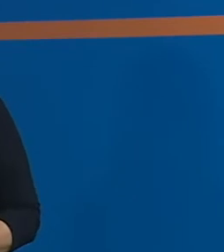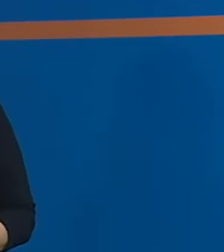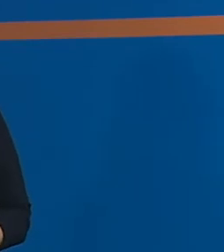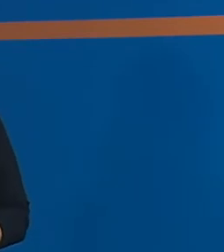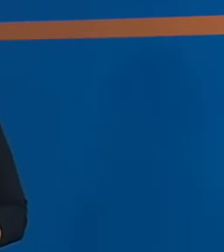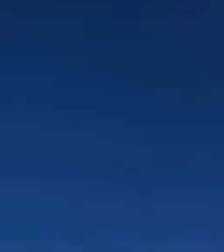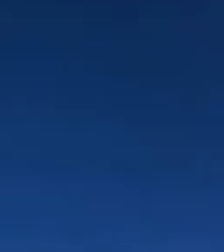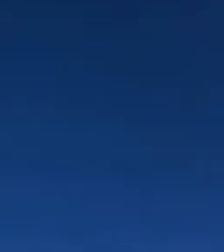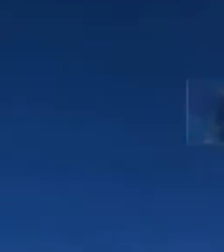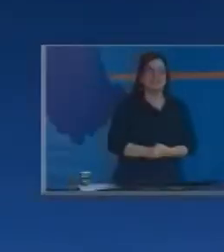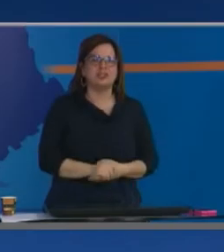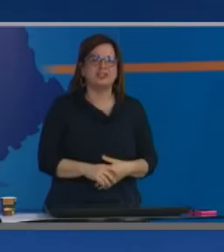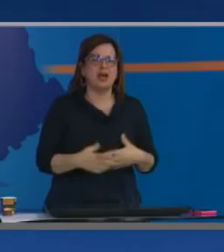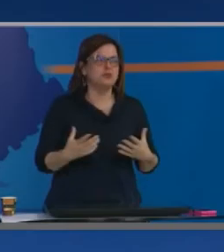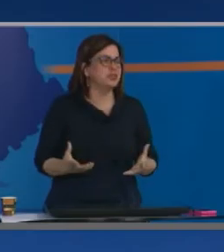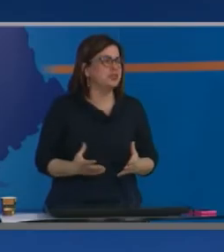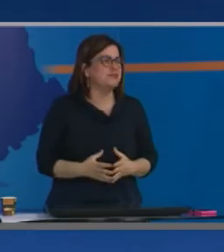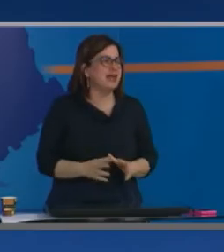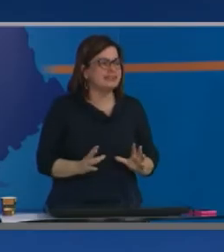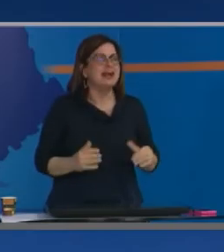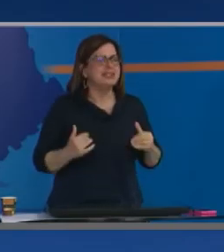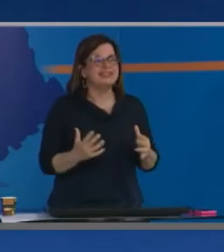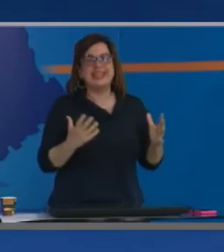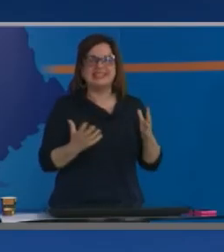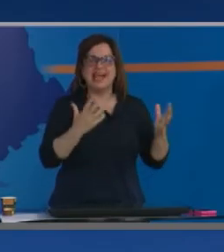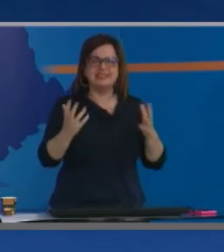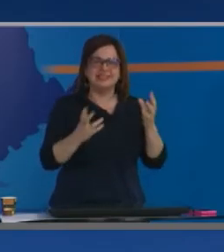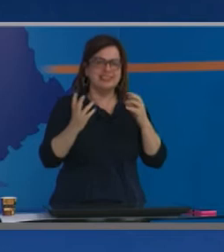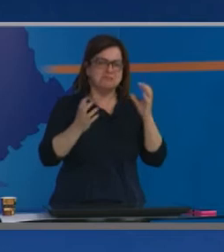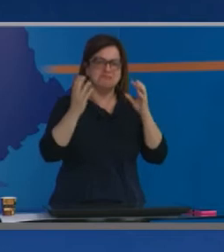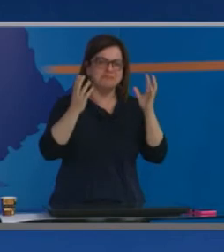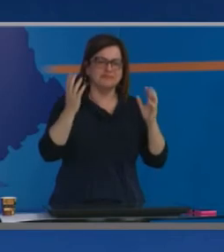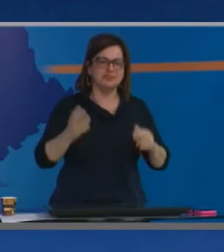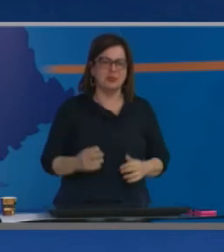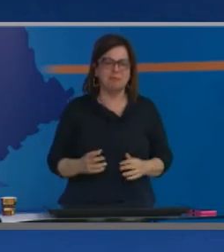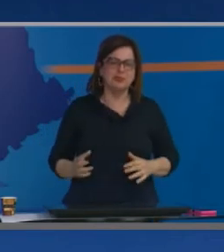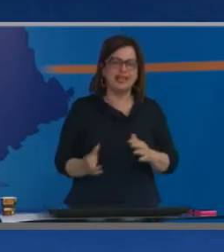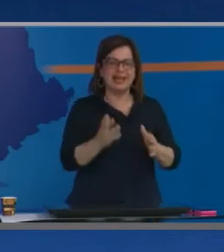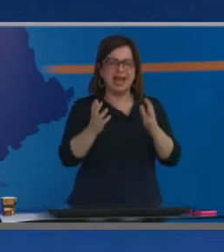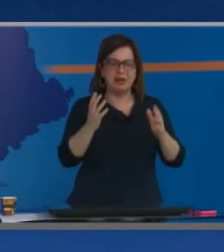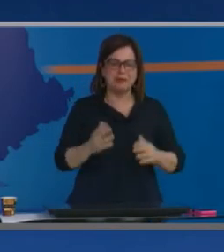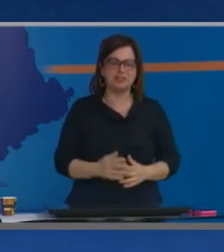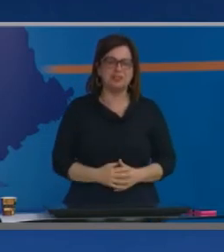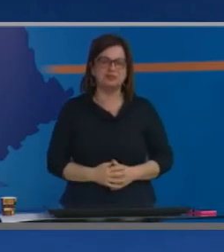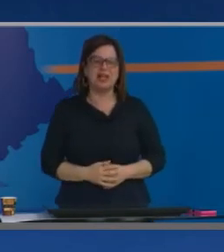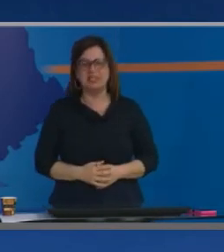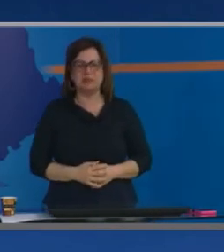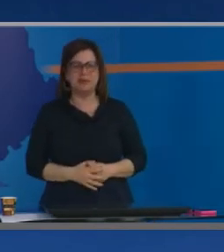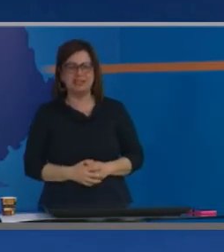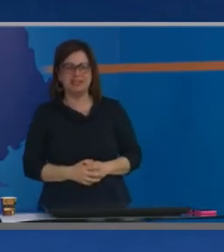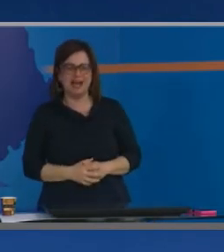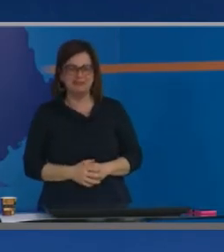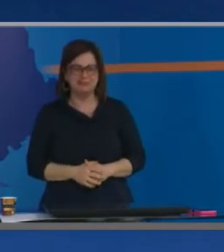assenza, tornano i ceri in città. È un giorno di festa. Te la senti di, insomma, buttare là una percentuale